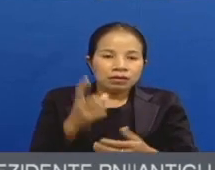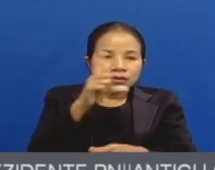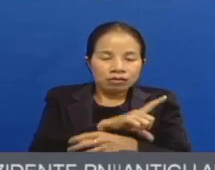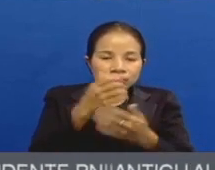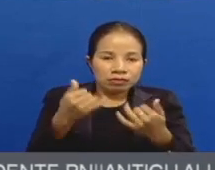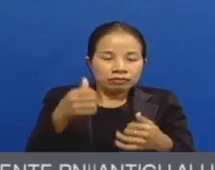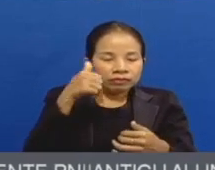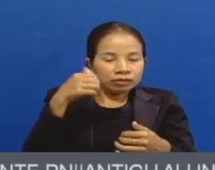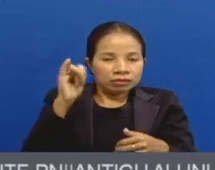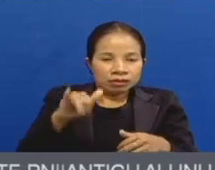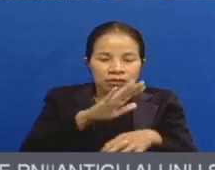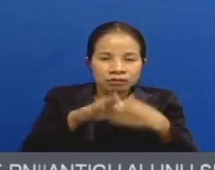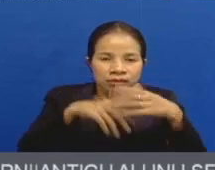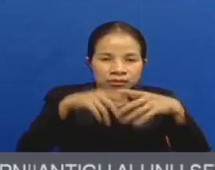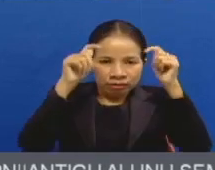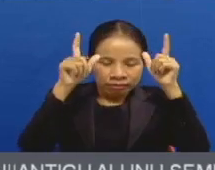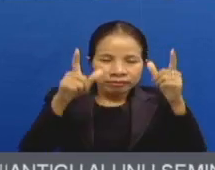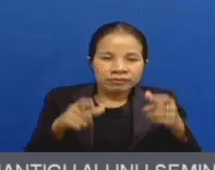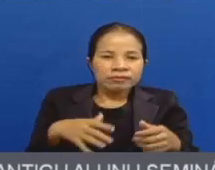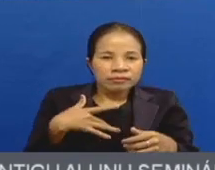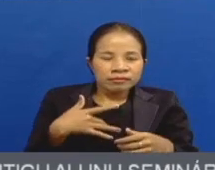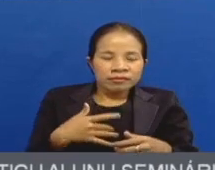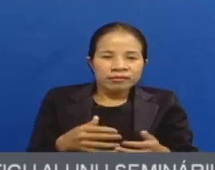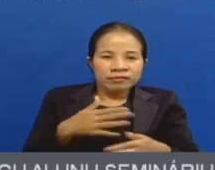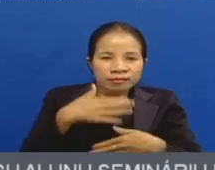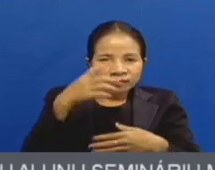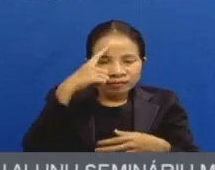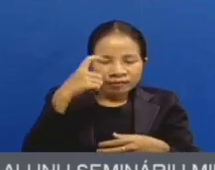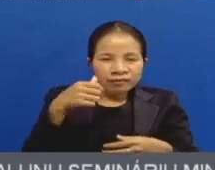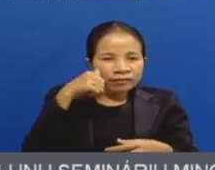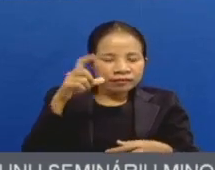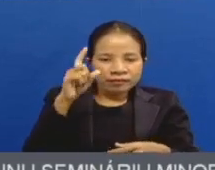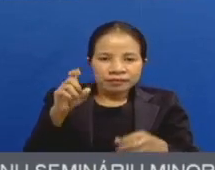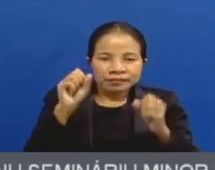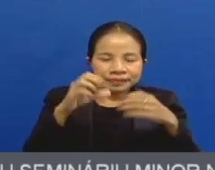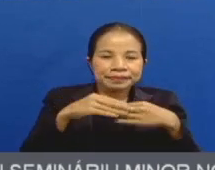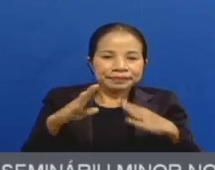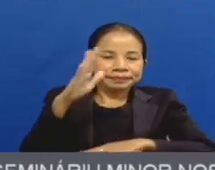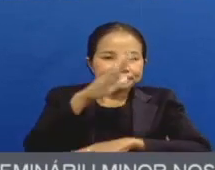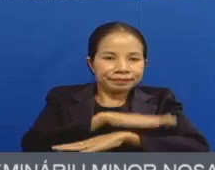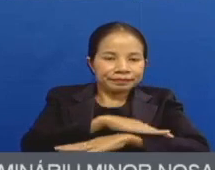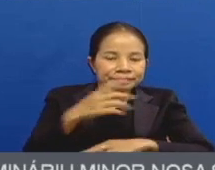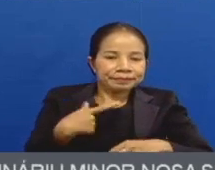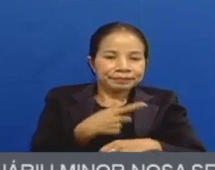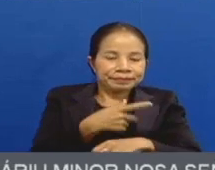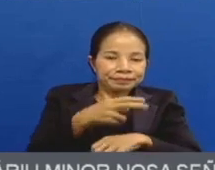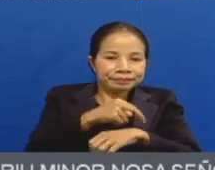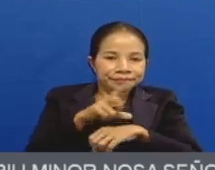sira Timor Larantomak nomi ita senti orgulho tamba ia veto ida bela lidera meja parlamento nasional.